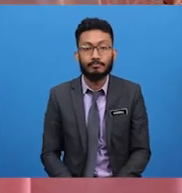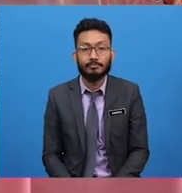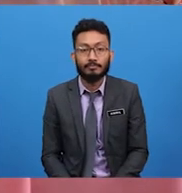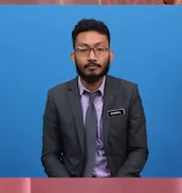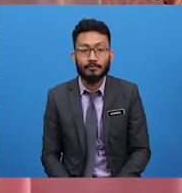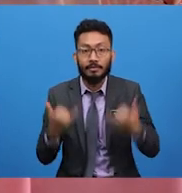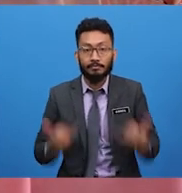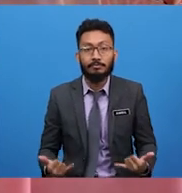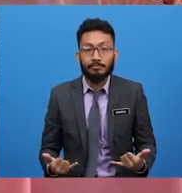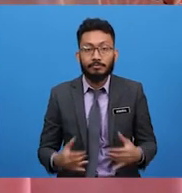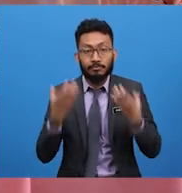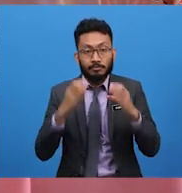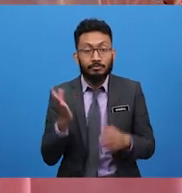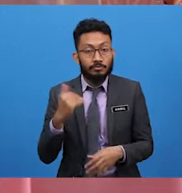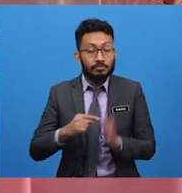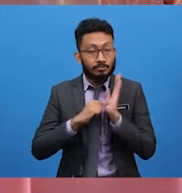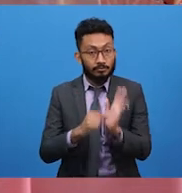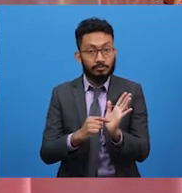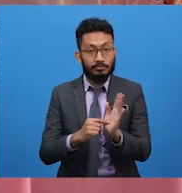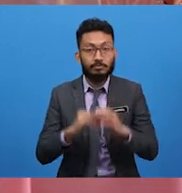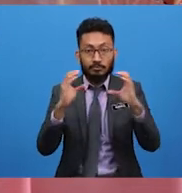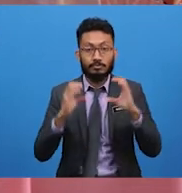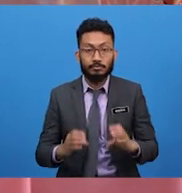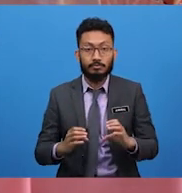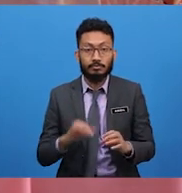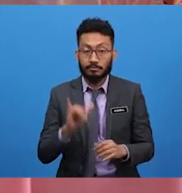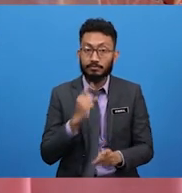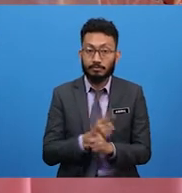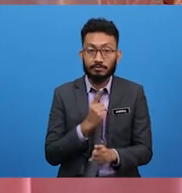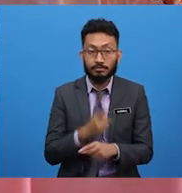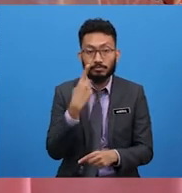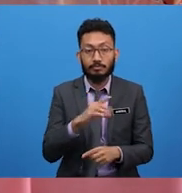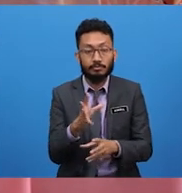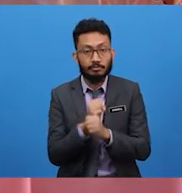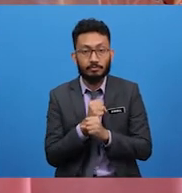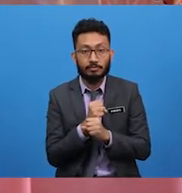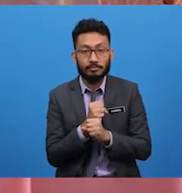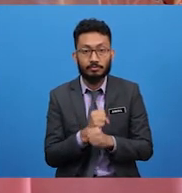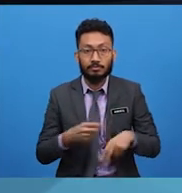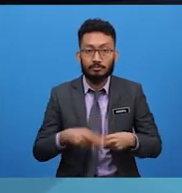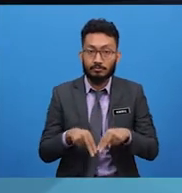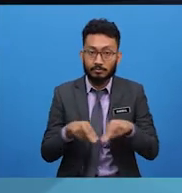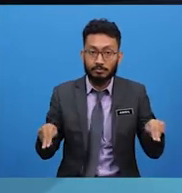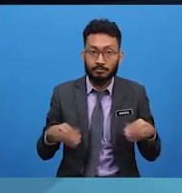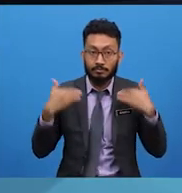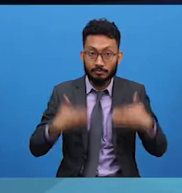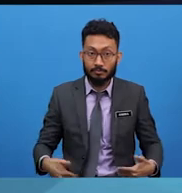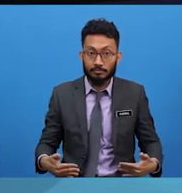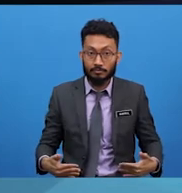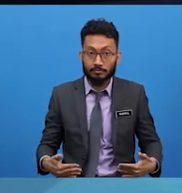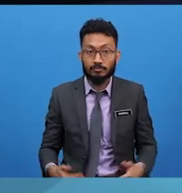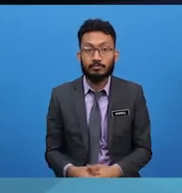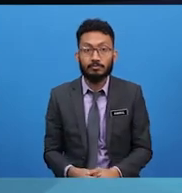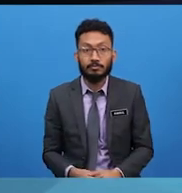Sekarang, cikgu akan tunjukkan cara yang betul untuk mengambil ukuran badan. Berikut